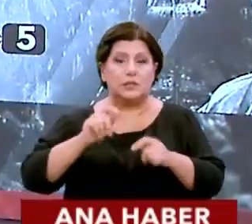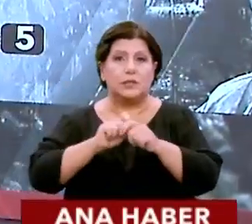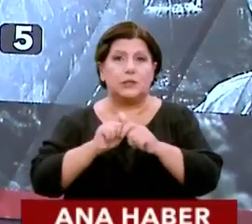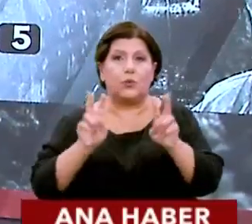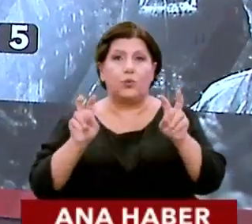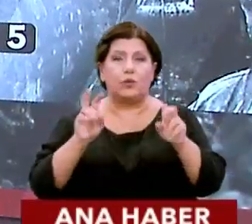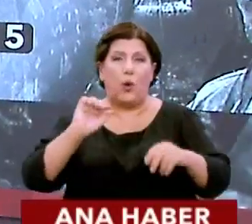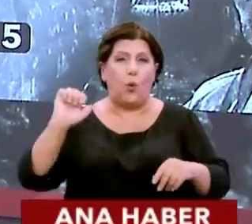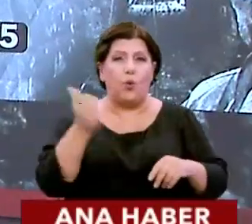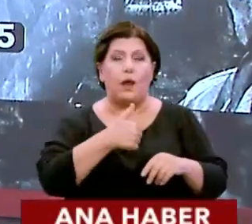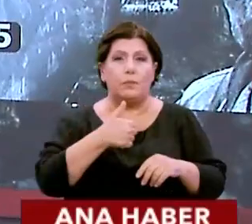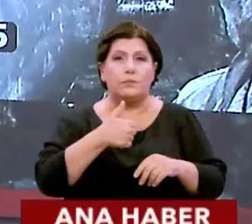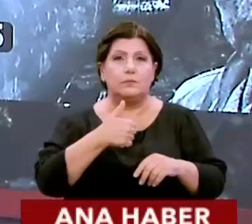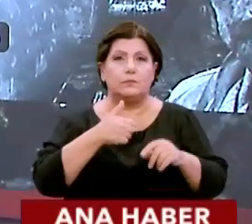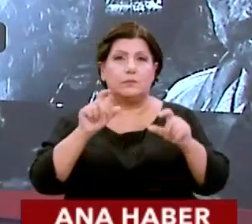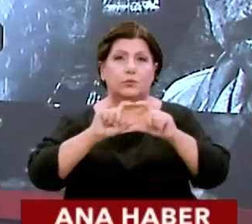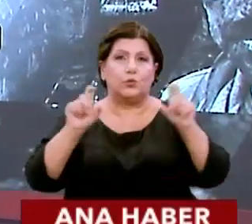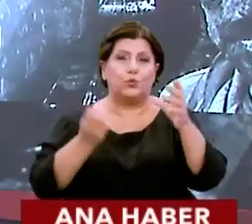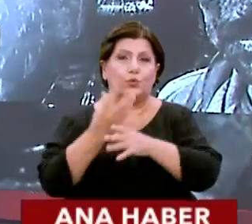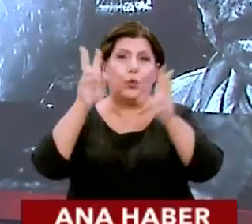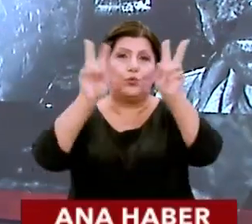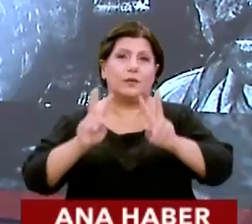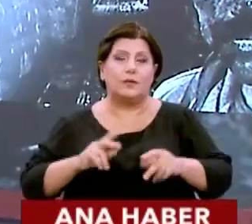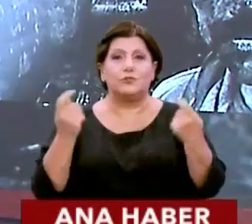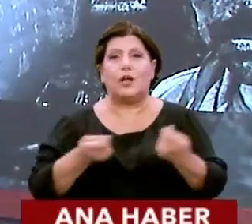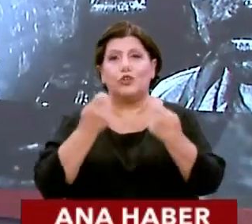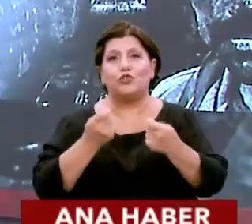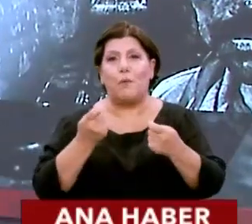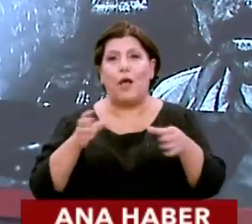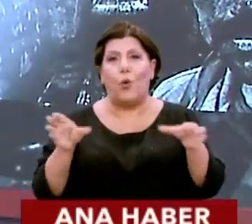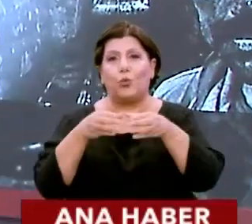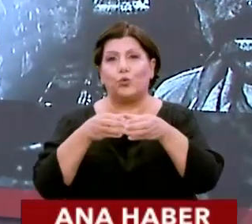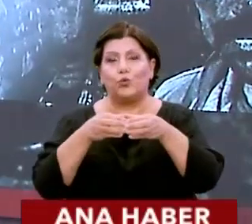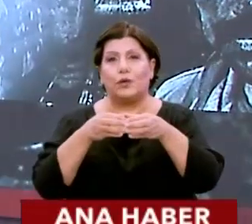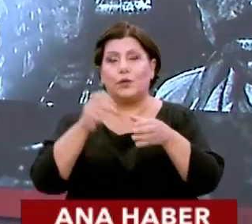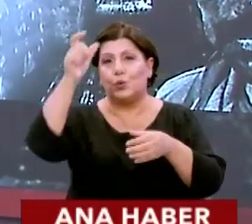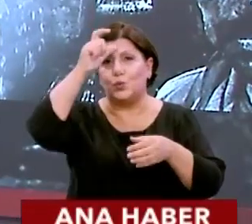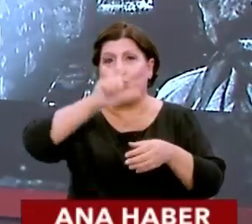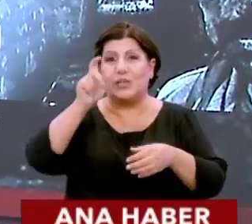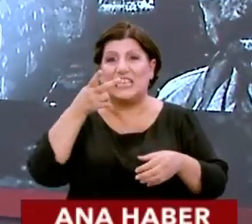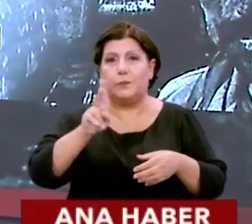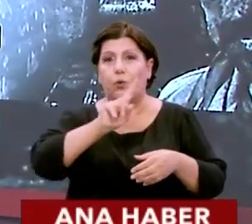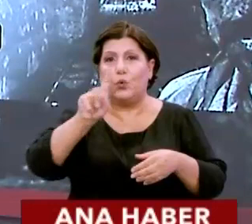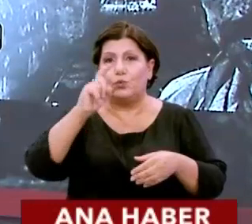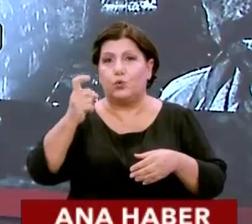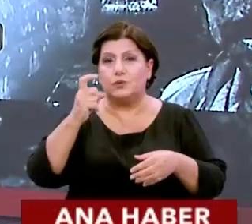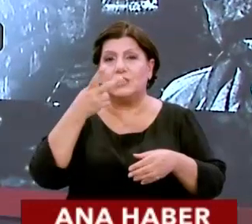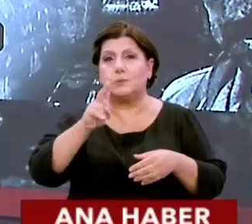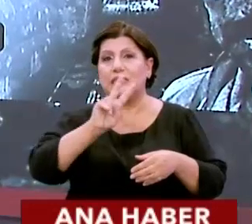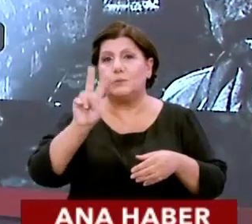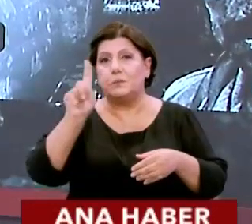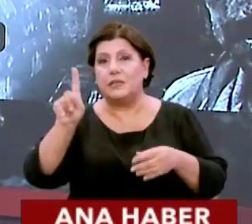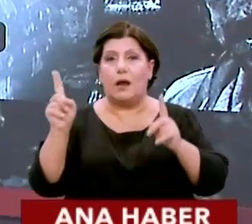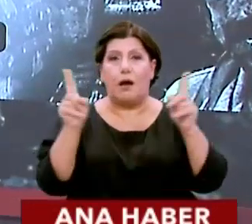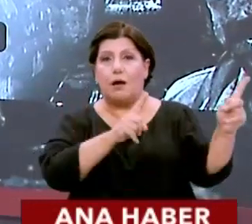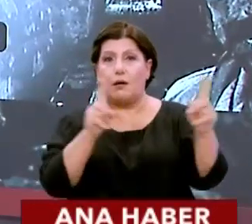konusundaki en önemli kurumu gibi Uluslararası Çalışma Örgütü Türkiye'de 2019-2021